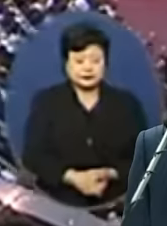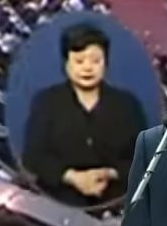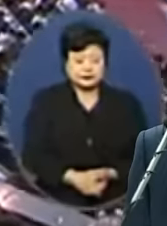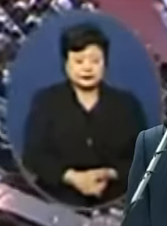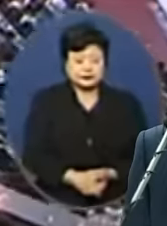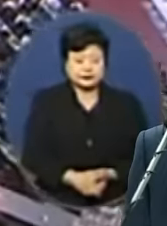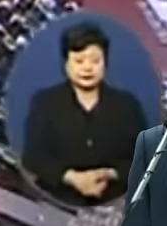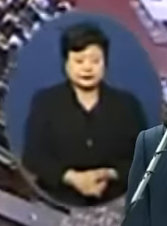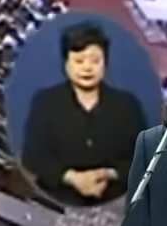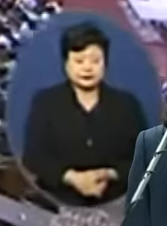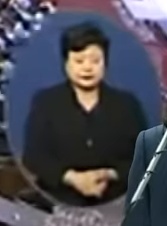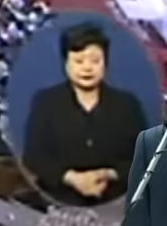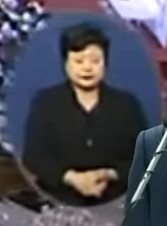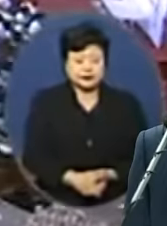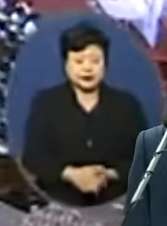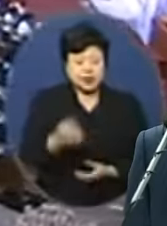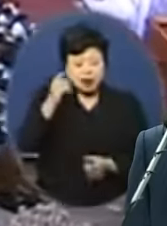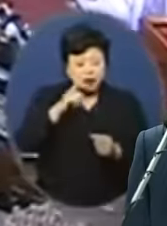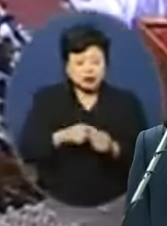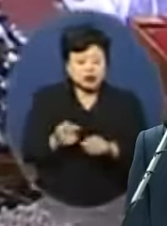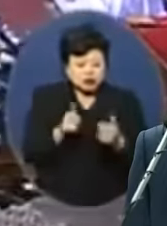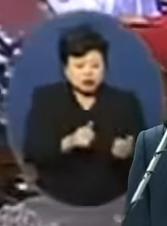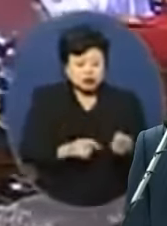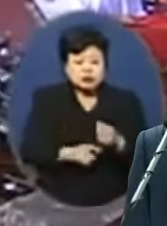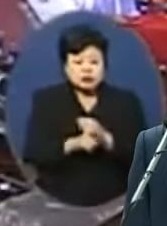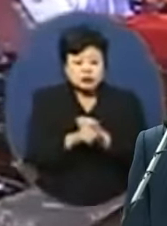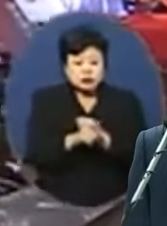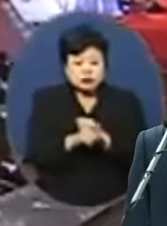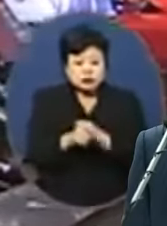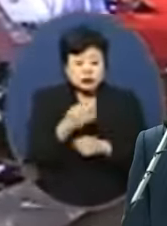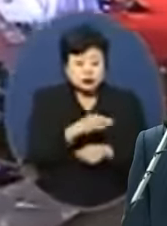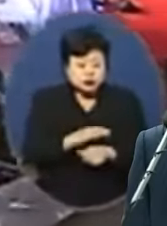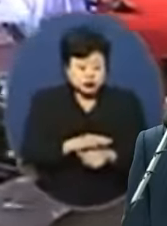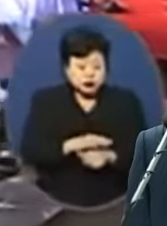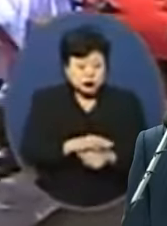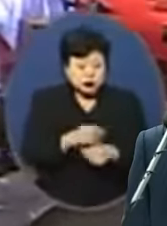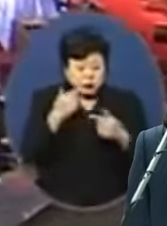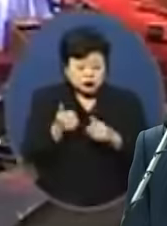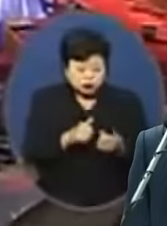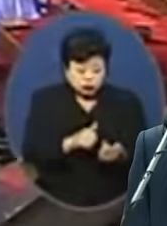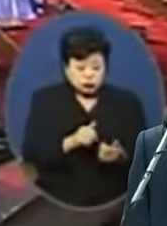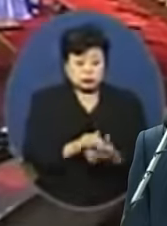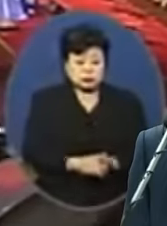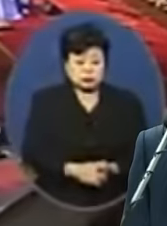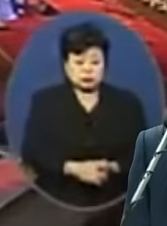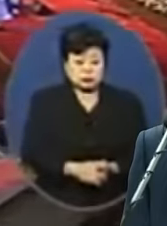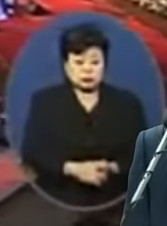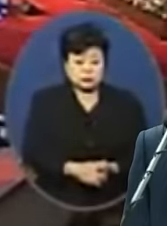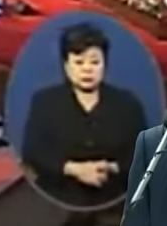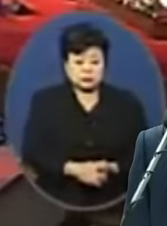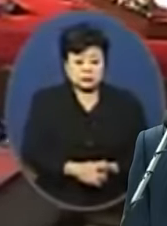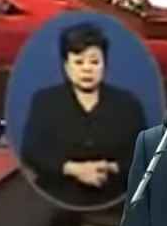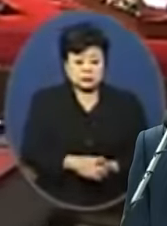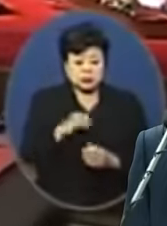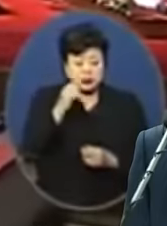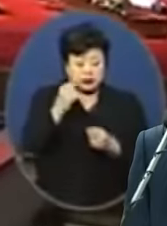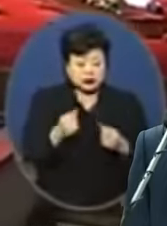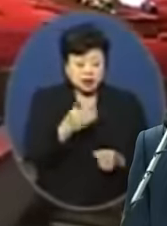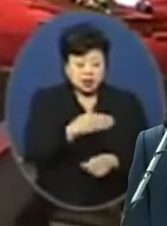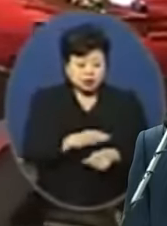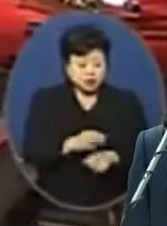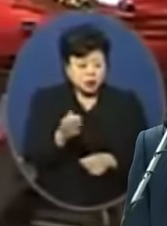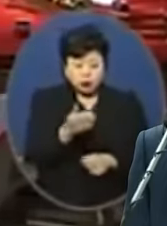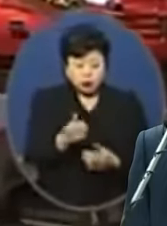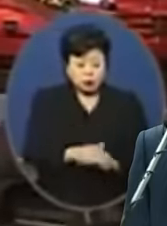여기에서 말하는 죽음이란 영적인 죽음을 말하는 것입니다. 육체야 반드시 죽지요. 영원히 살 육체를 가진 사람은